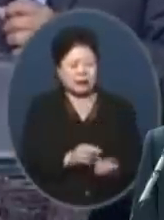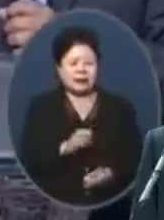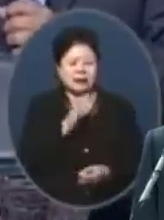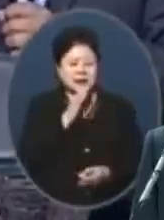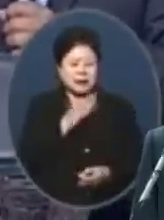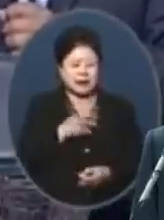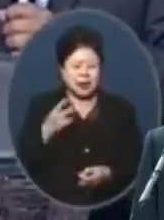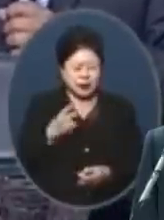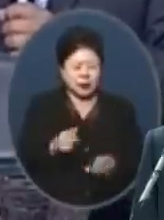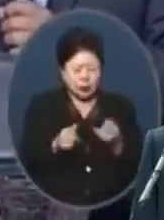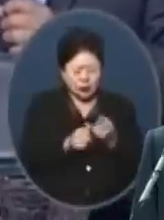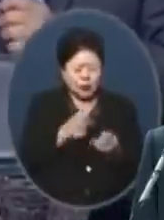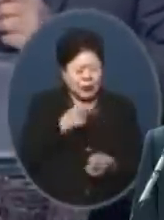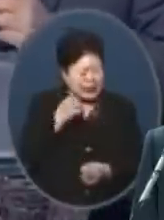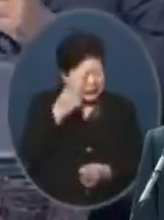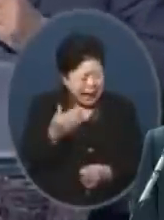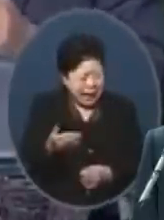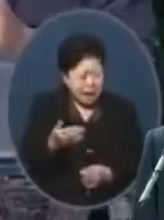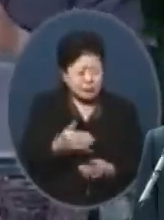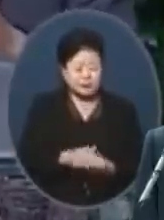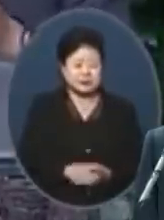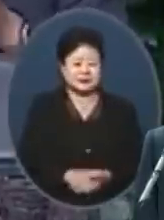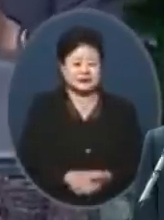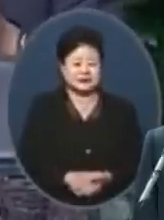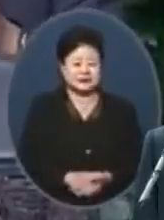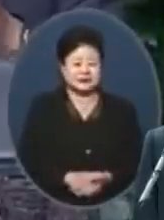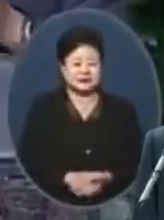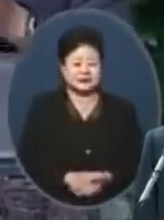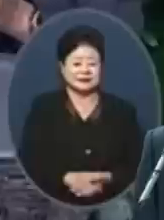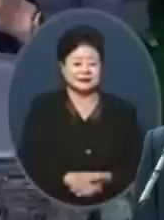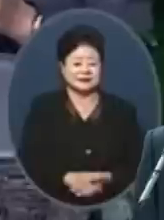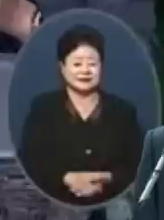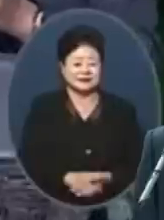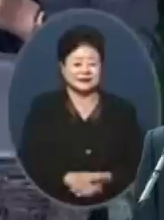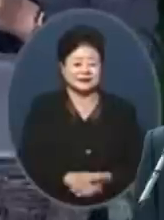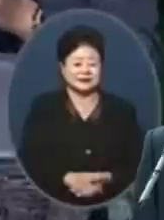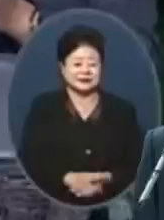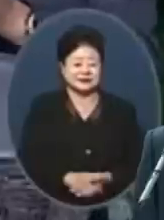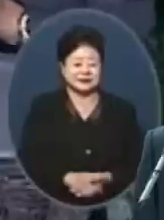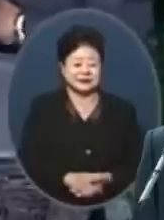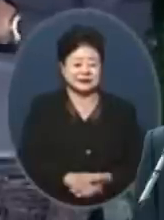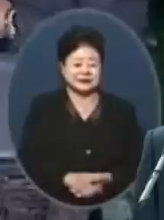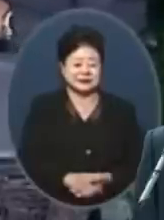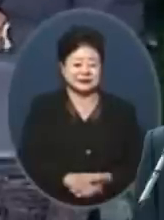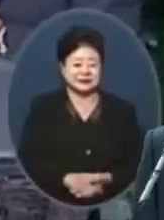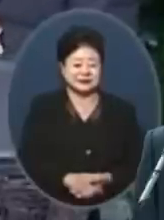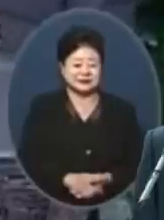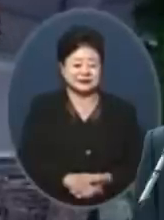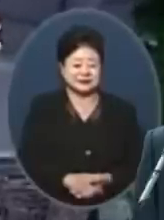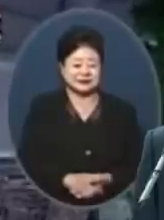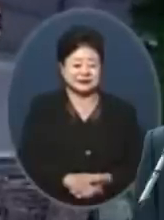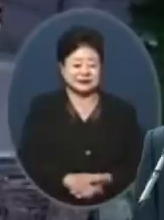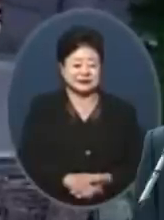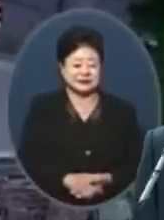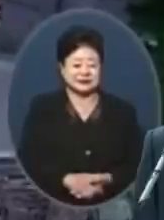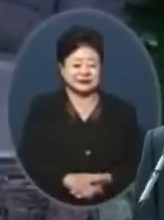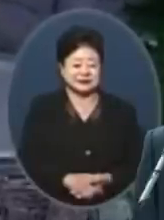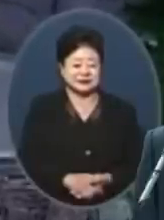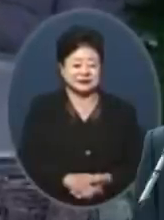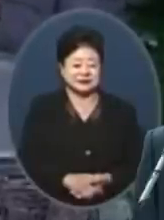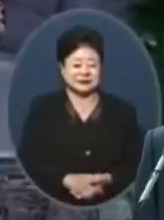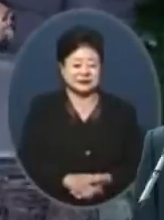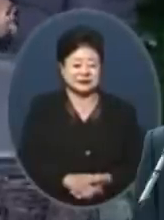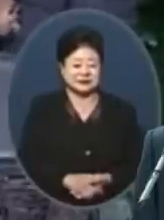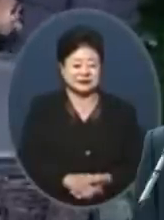정말 나하고 다시 살겠냐? So she kept at it, and finally the husband said, "Oh my gosh, you are a very, very hard to say